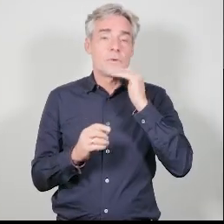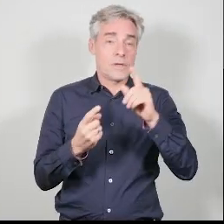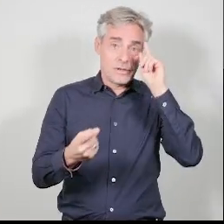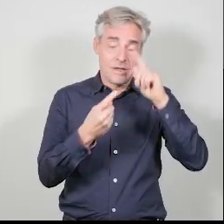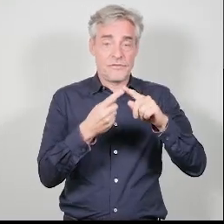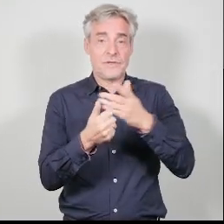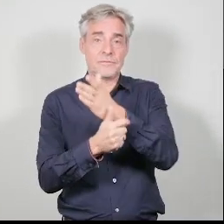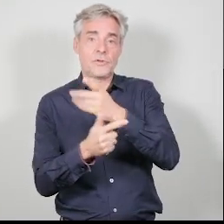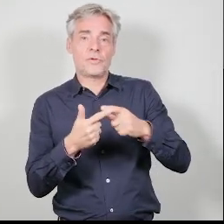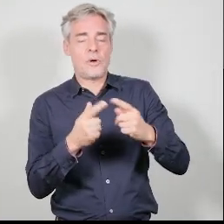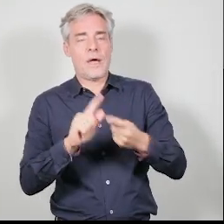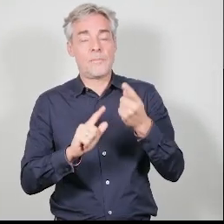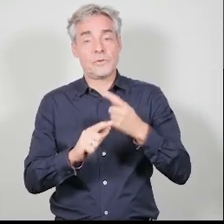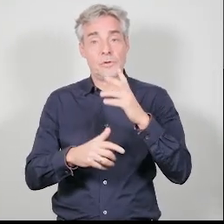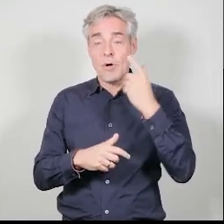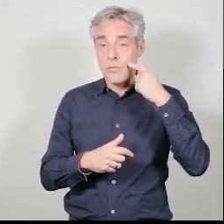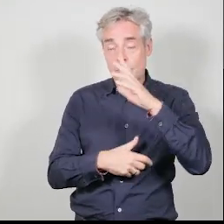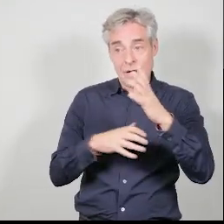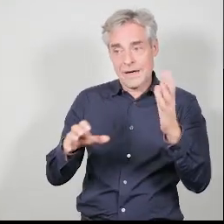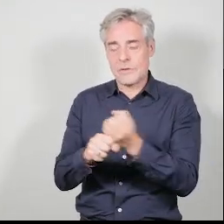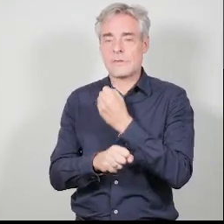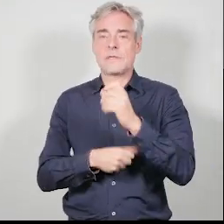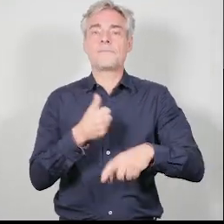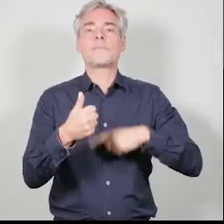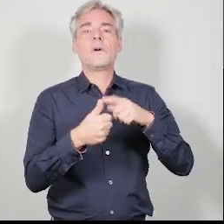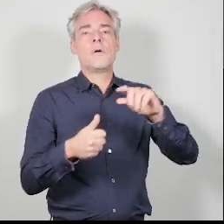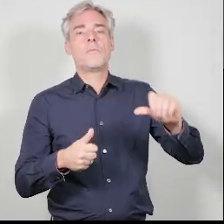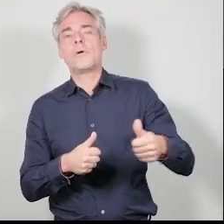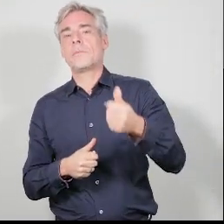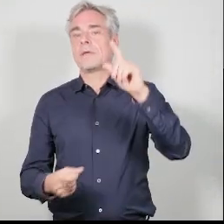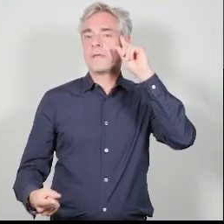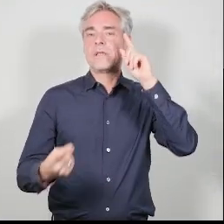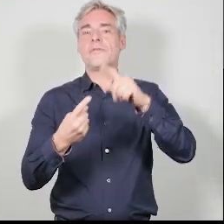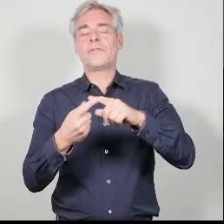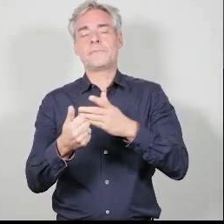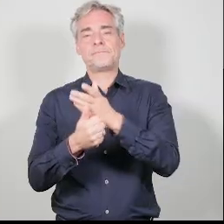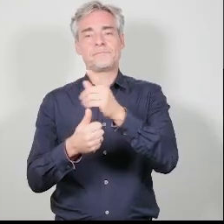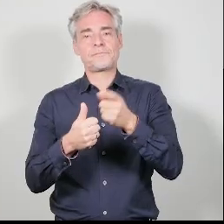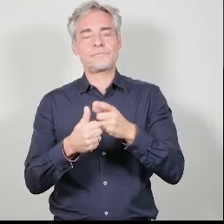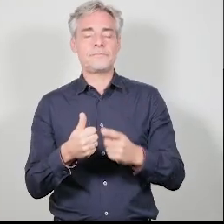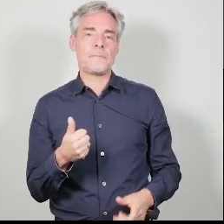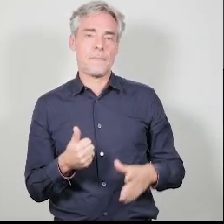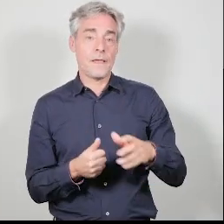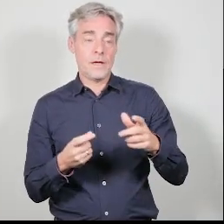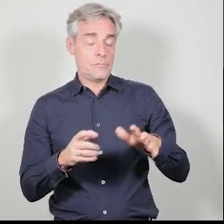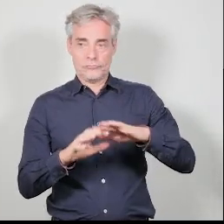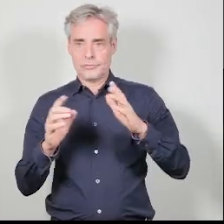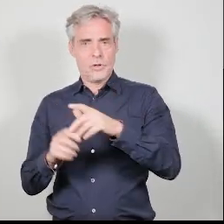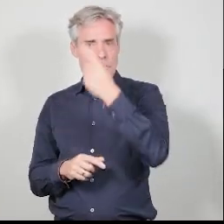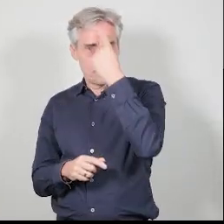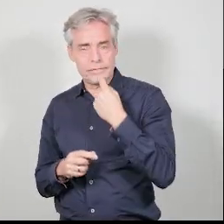2, qui me semblent majeurs. Alors le premier défi, c'est celui de parvenir à concilier la diversité, voire